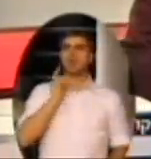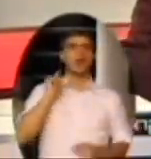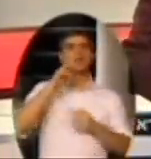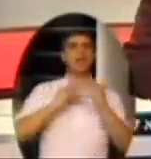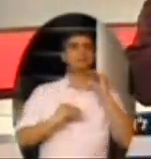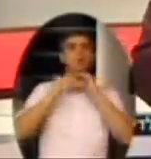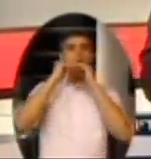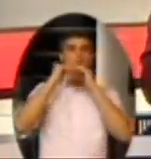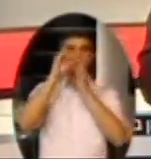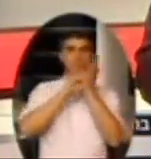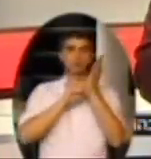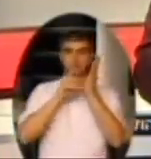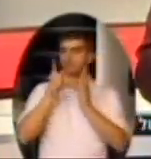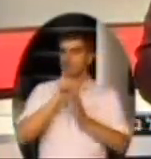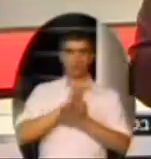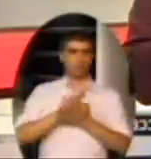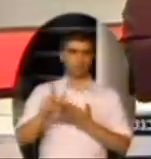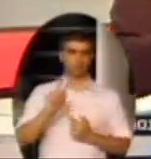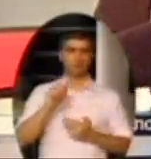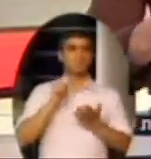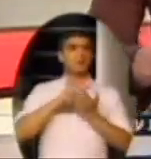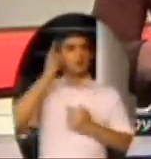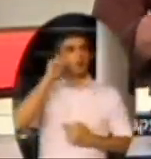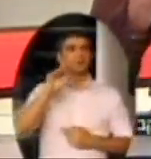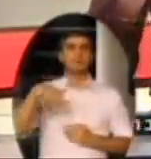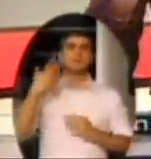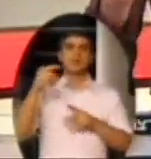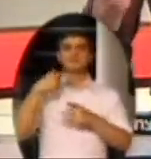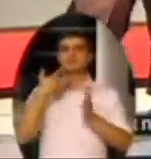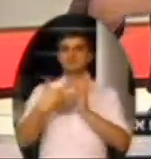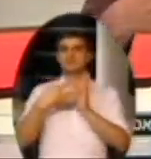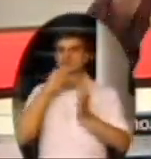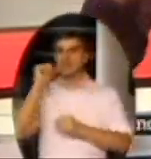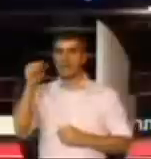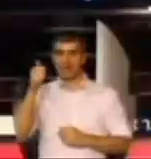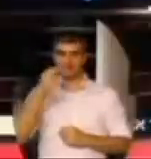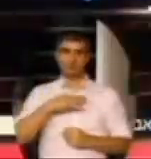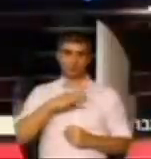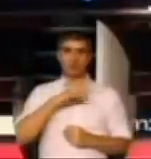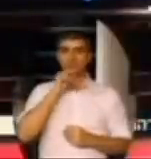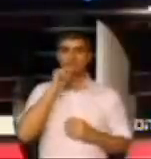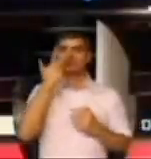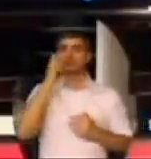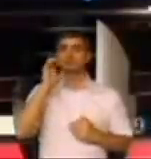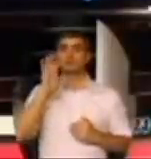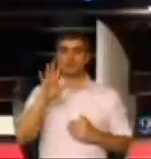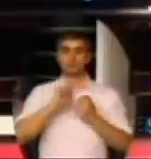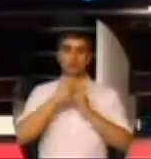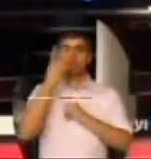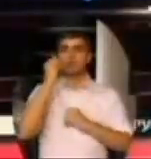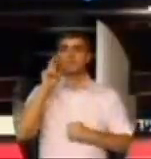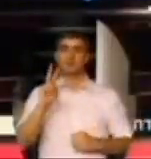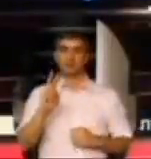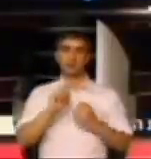גבוה ככל האפשר ז זה הולך להיות לא פשוט כי לא יודעים אם זה יהיה לפי סקר א' הסקר שלנו שמדבר על 35 מנדטים או